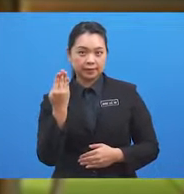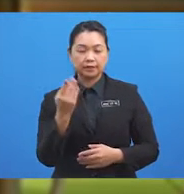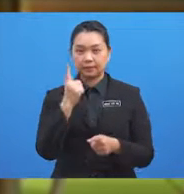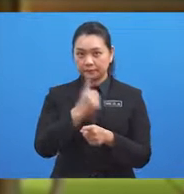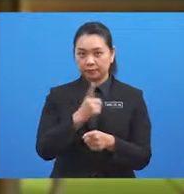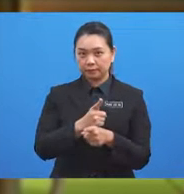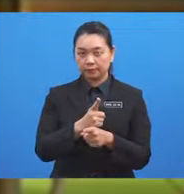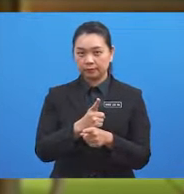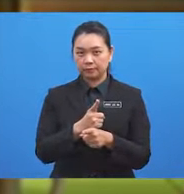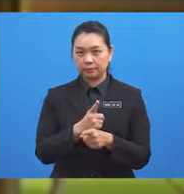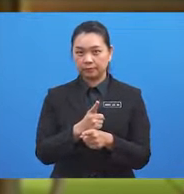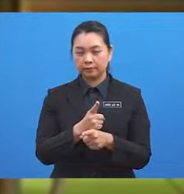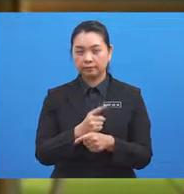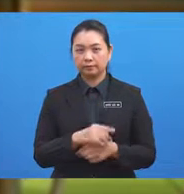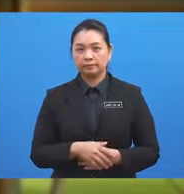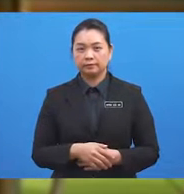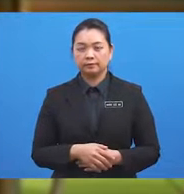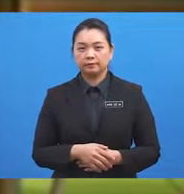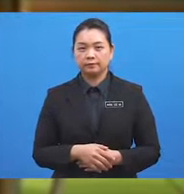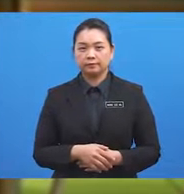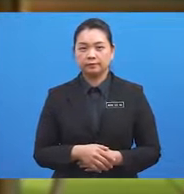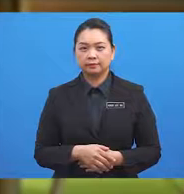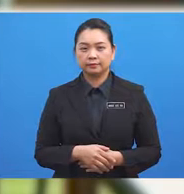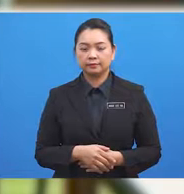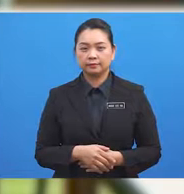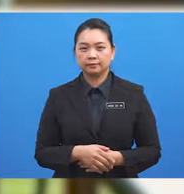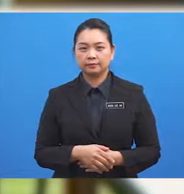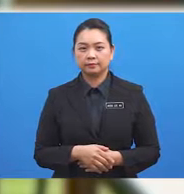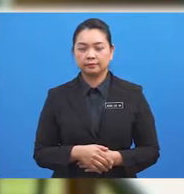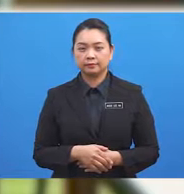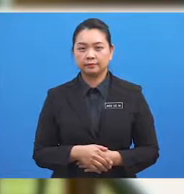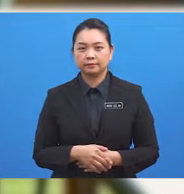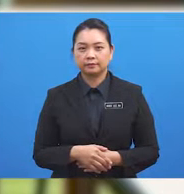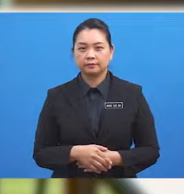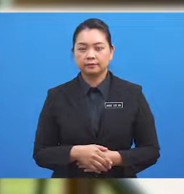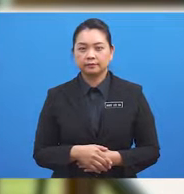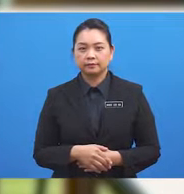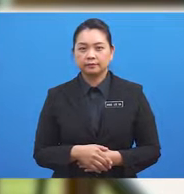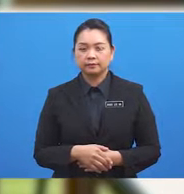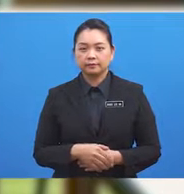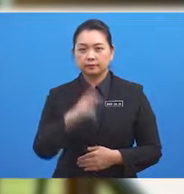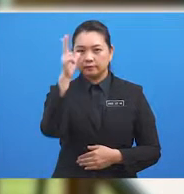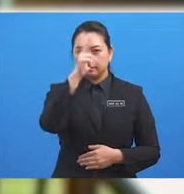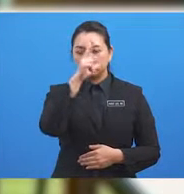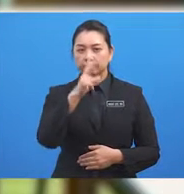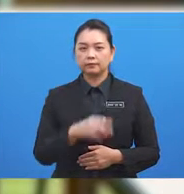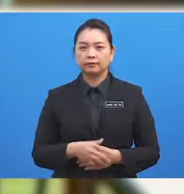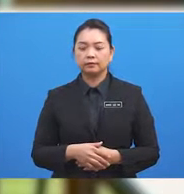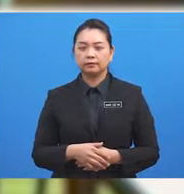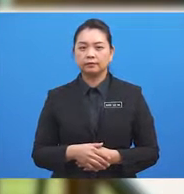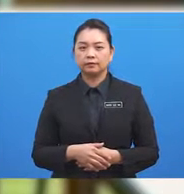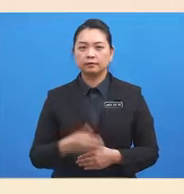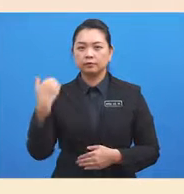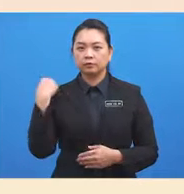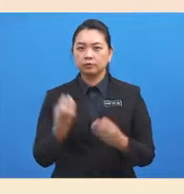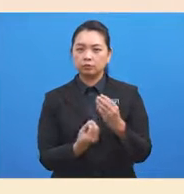nama syarikat telekomunikasi tersebut, kan? Selain itu, pihak kerajaan turut